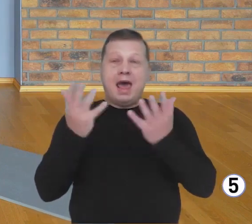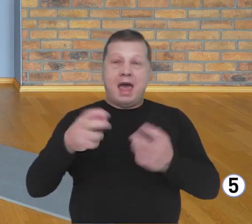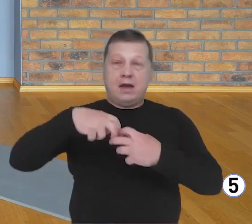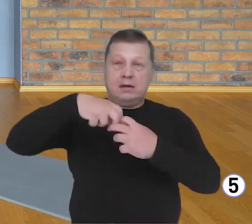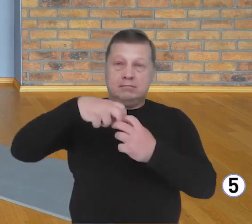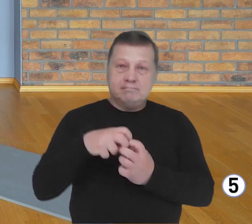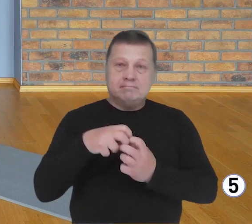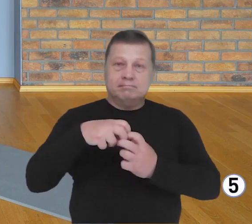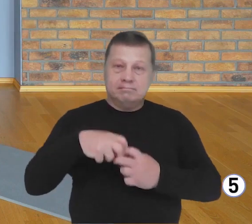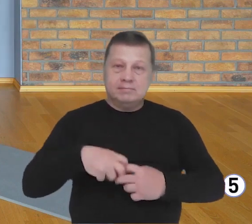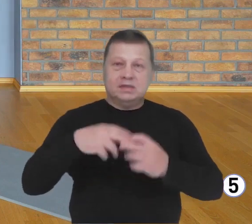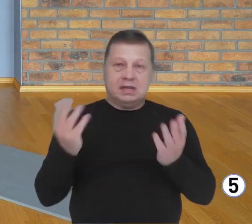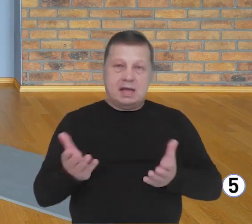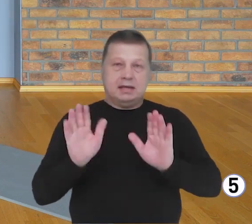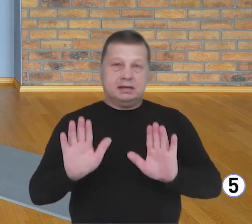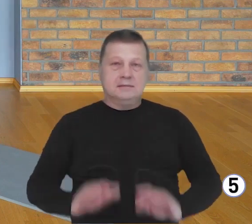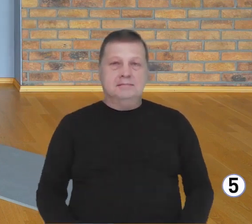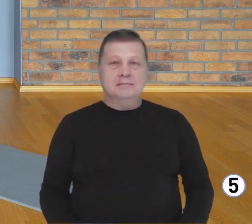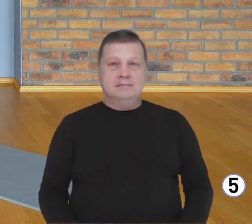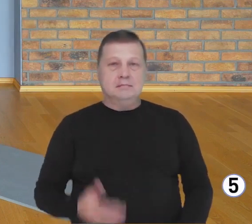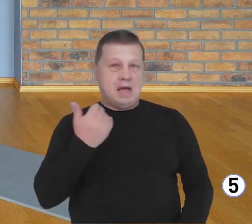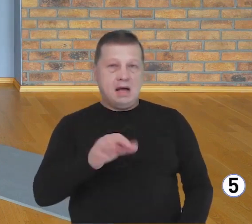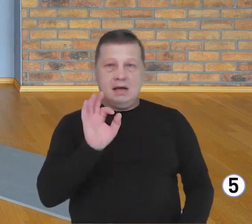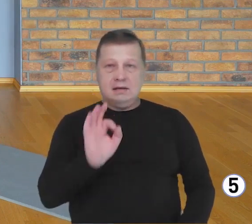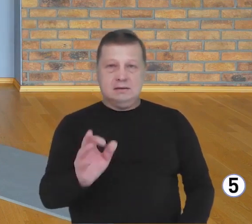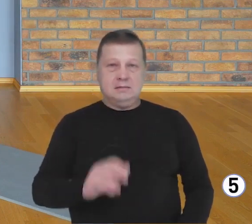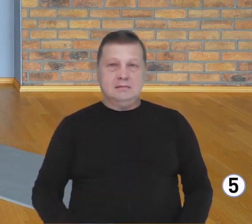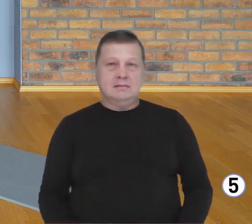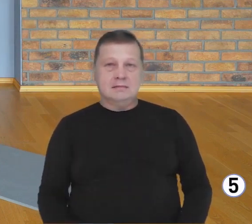kolankach. Bardzo dobrze.